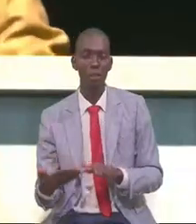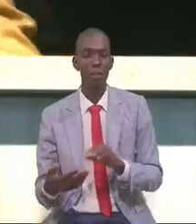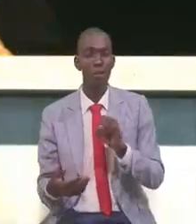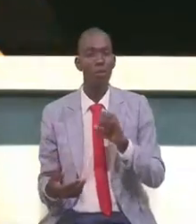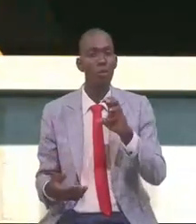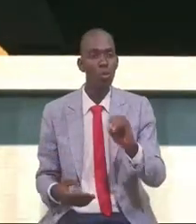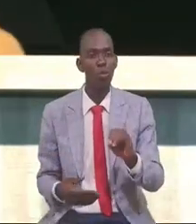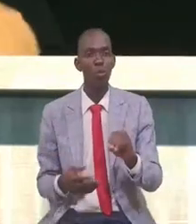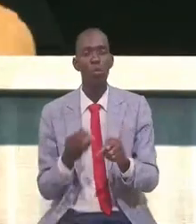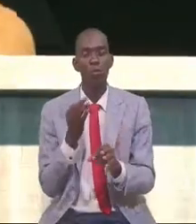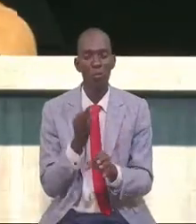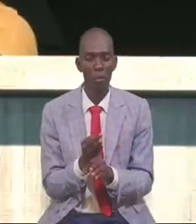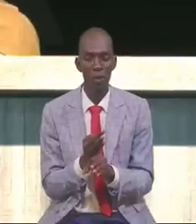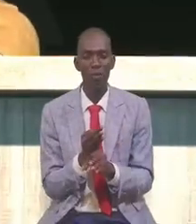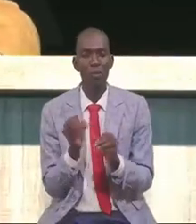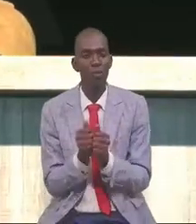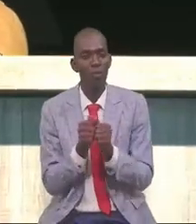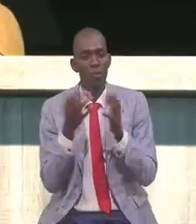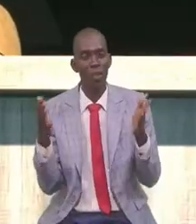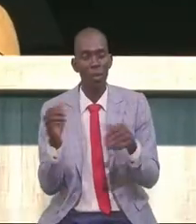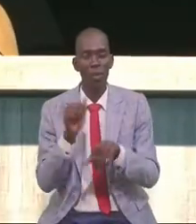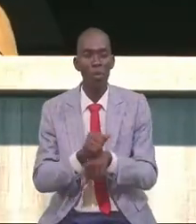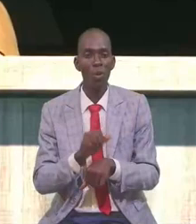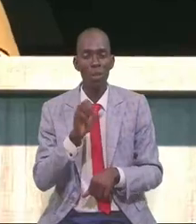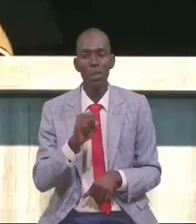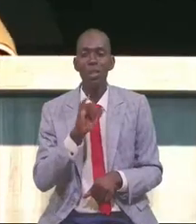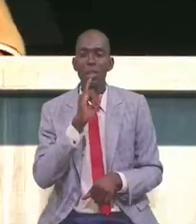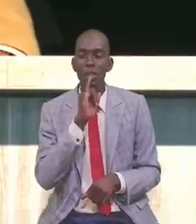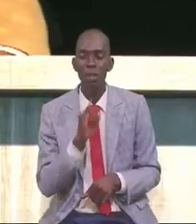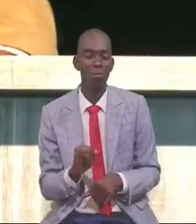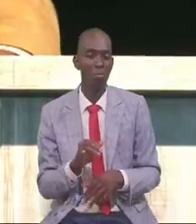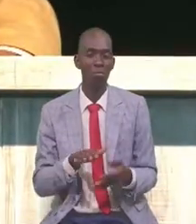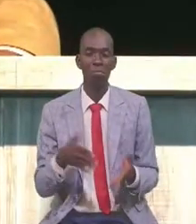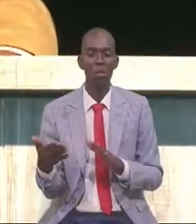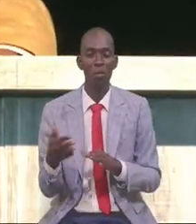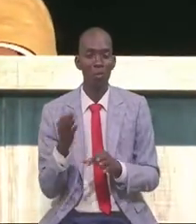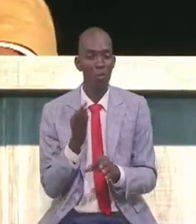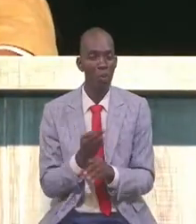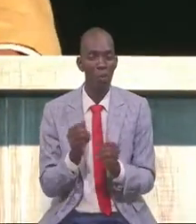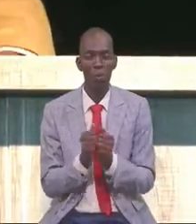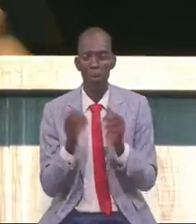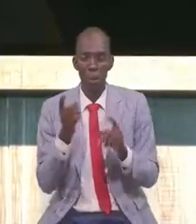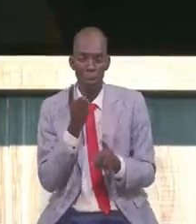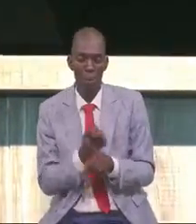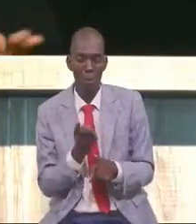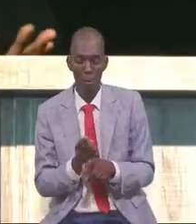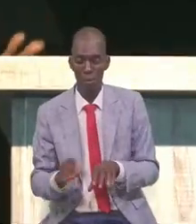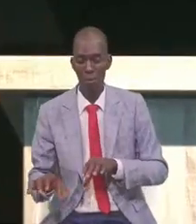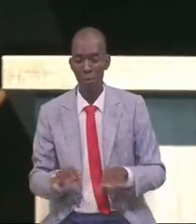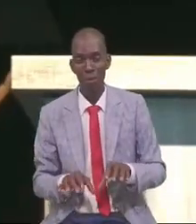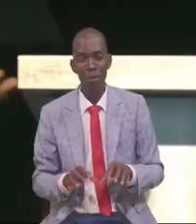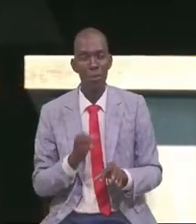la foi sans les œuvres, sans l'action appropriée, la foi